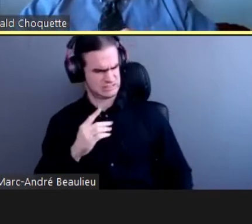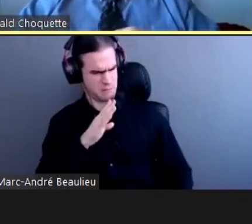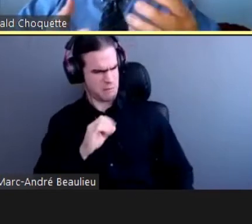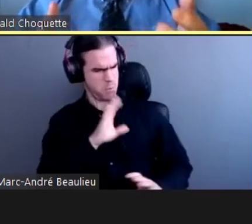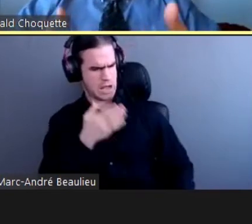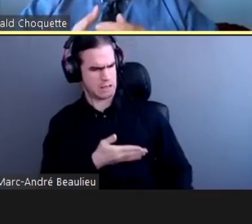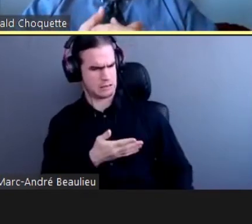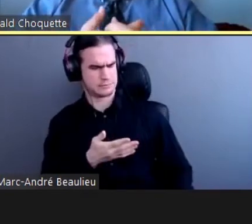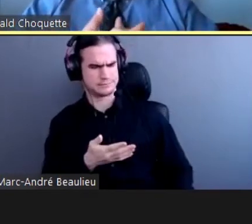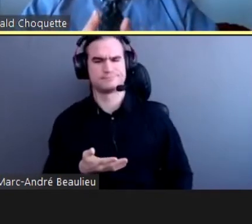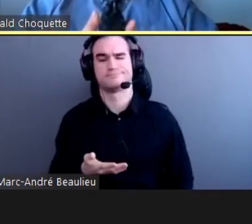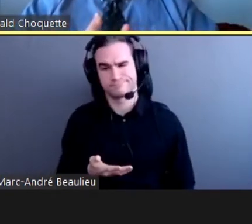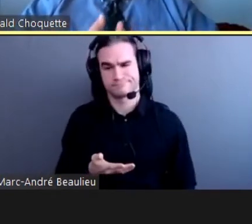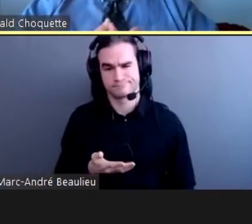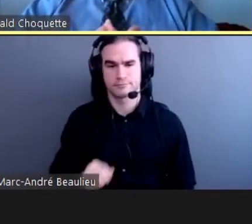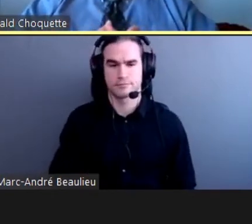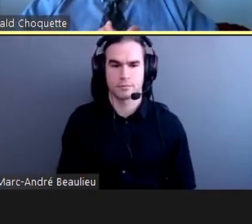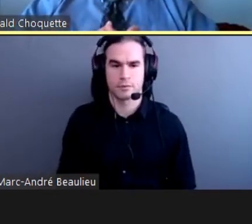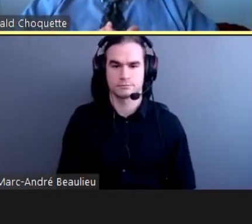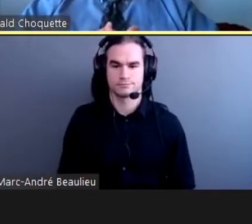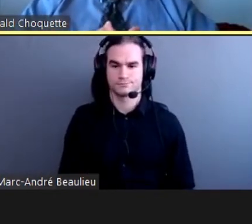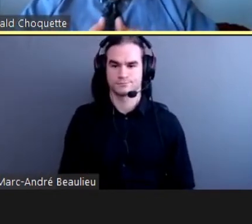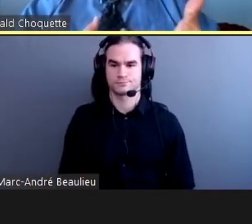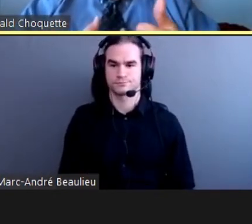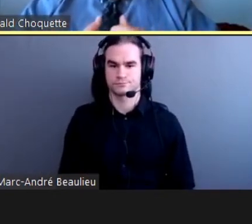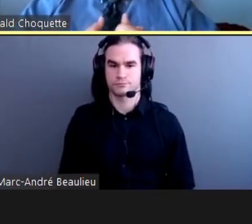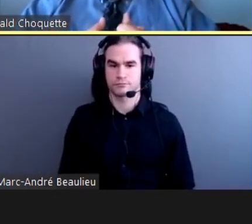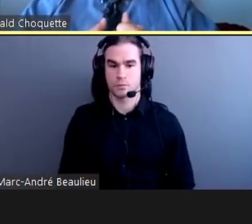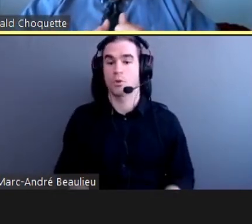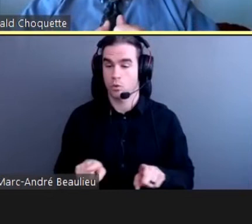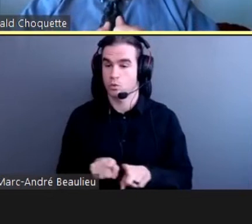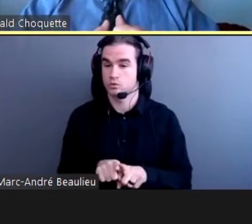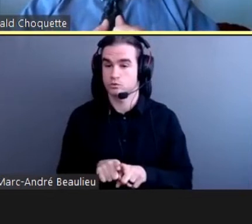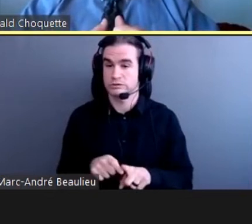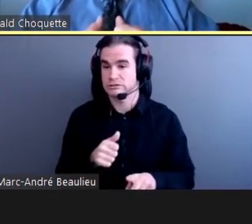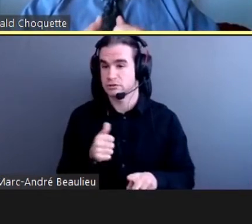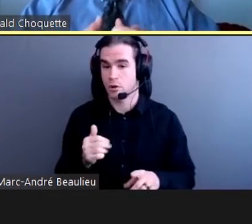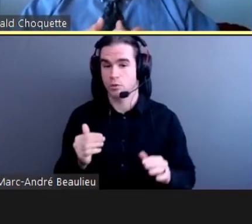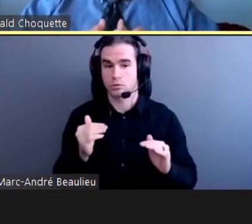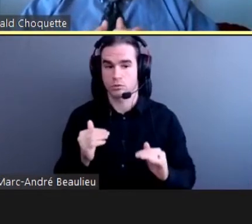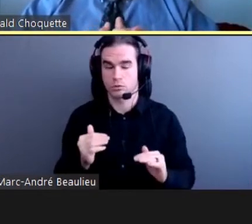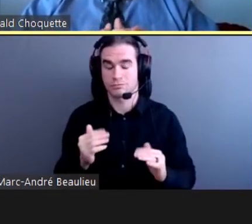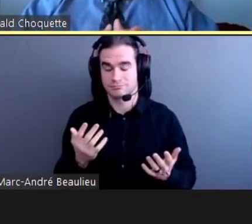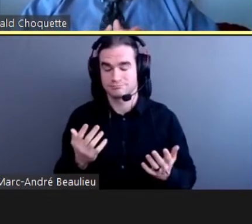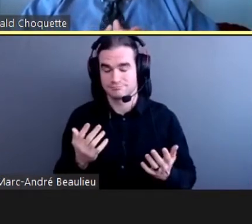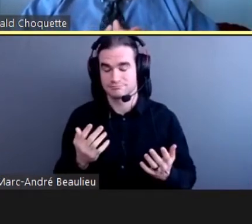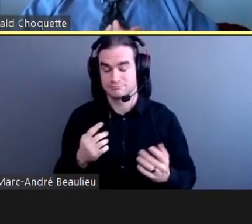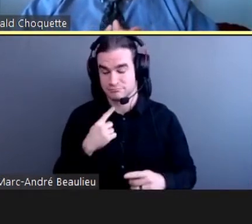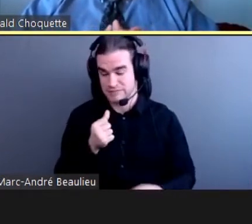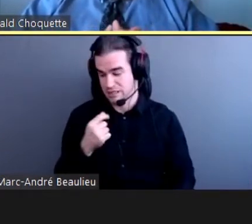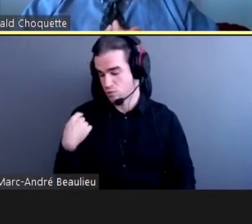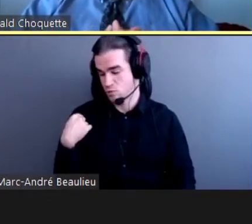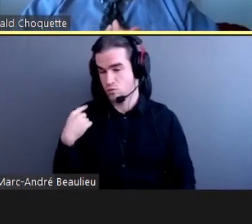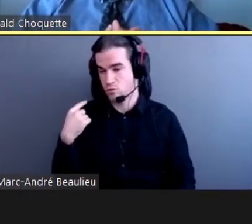OK? Puis aussi, bien, comme un autre phénomène que je parlais, c'est que ça demande beaucoup d'efforts